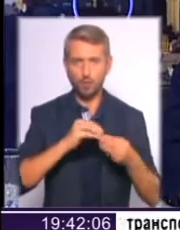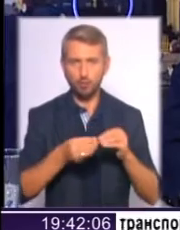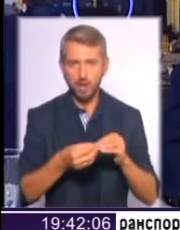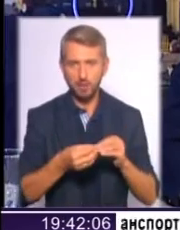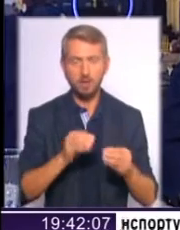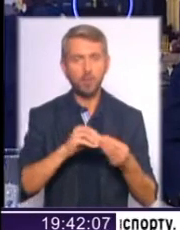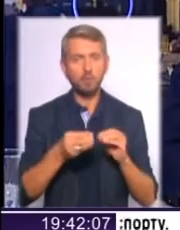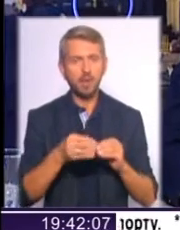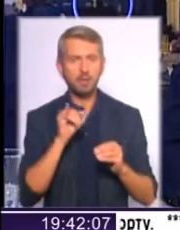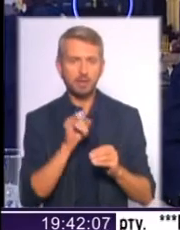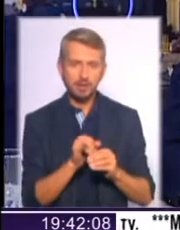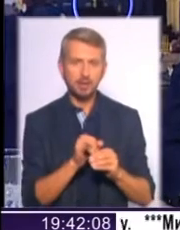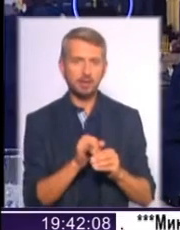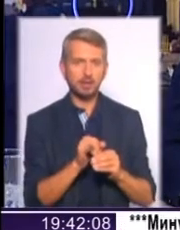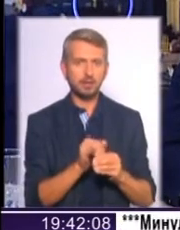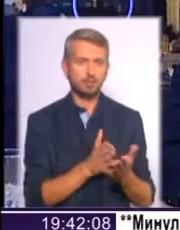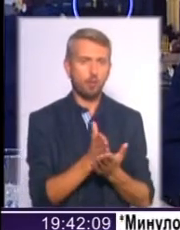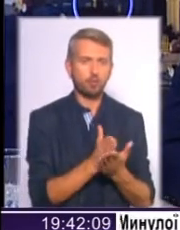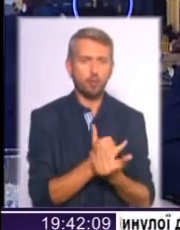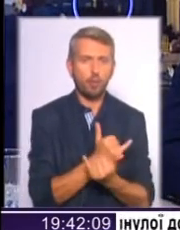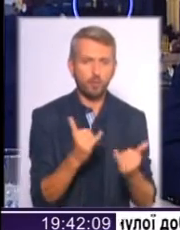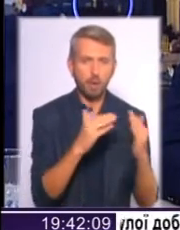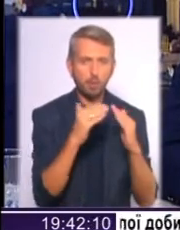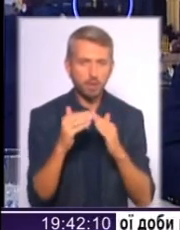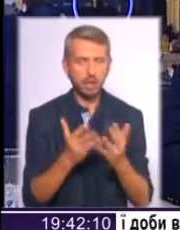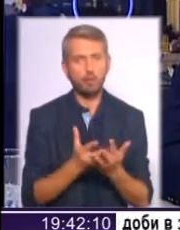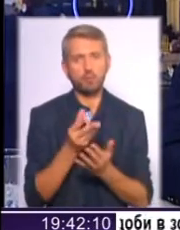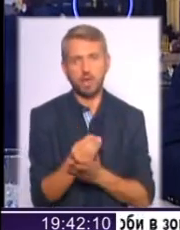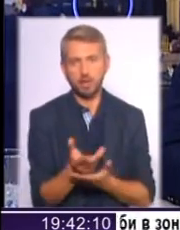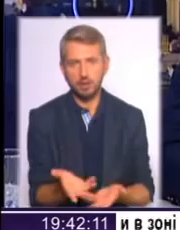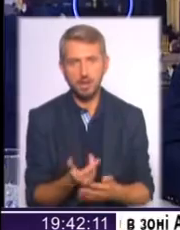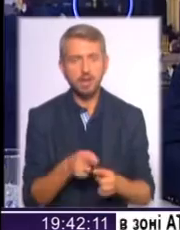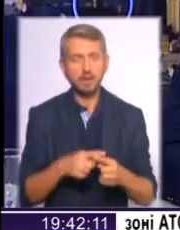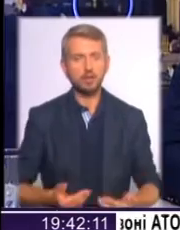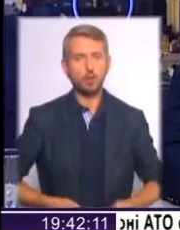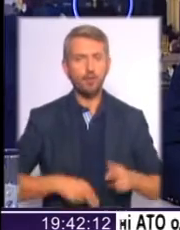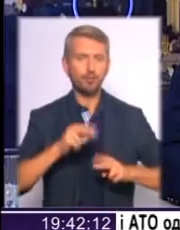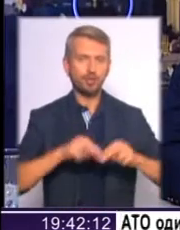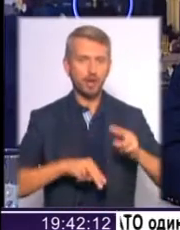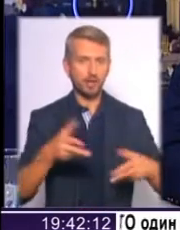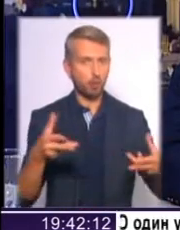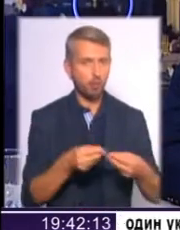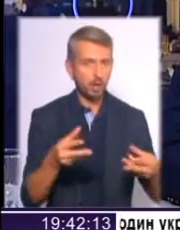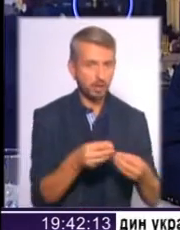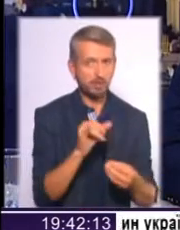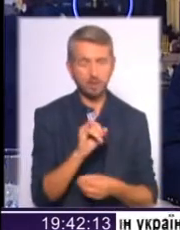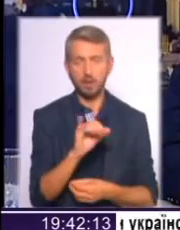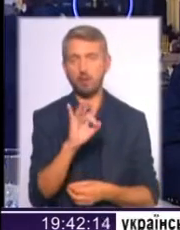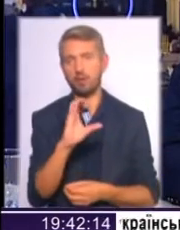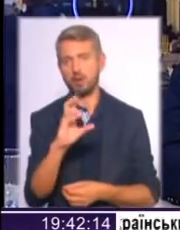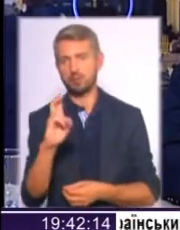утримання будинків, і оплати комунальних послуг. Це житлово-будівельні кооперативи і ОСББ. Сьогодні місто дає